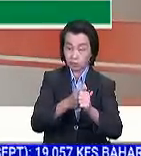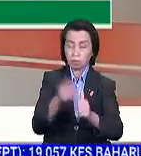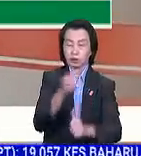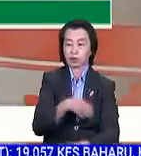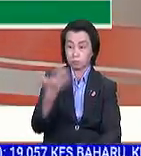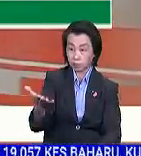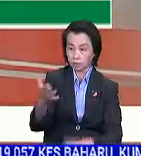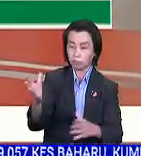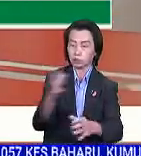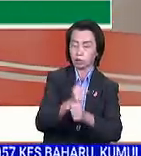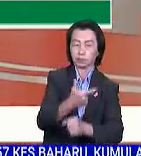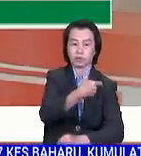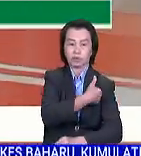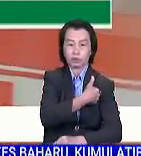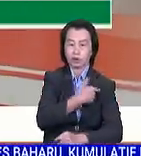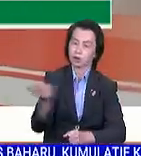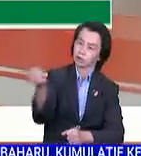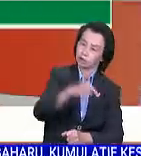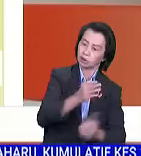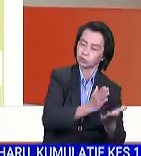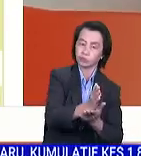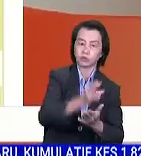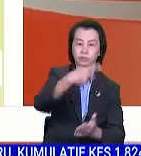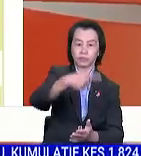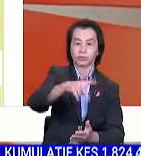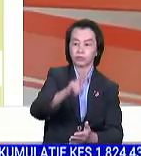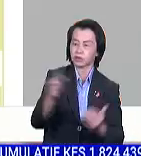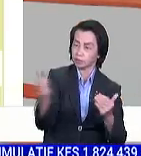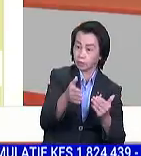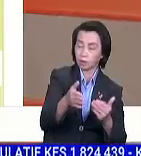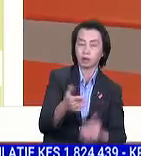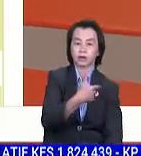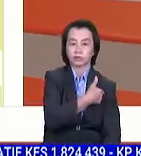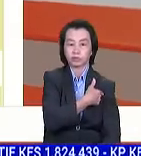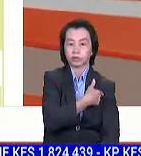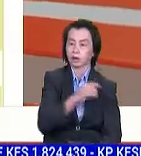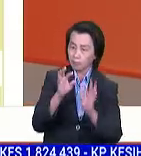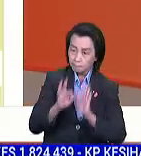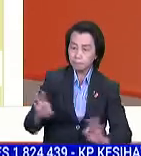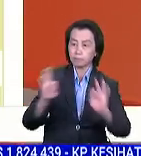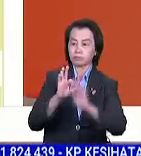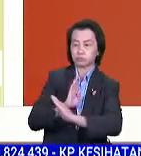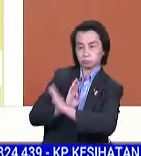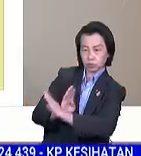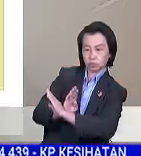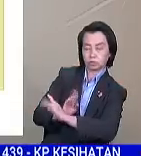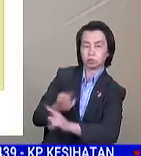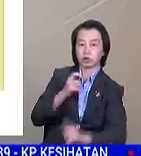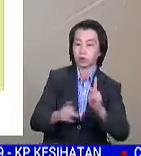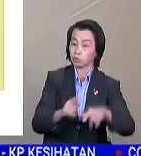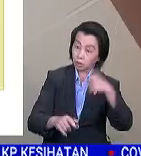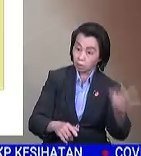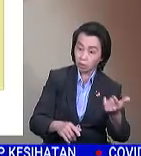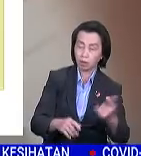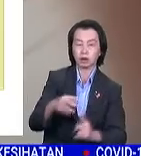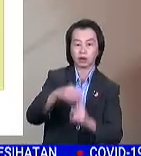dan mereka boleh mendapatkan suntikan secara walk in di ppv terdekat suntikan vaksin penting untuk melindungi diri dan orang lain